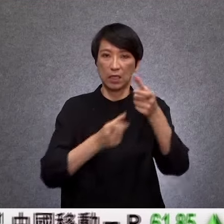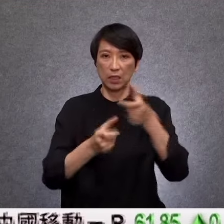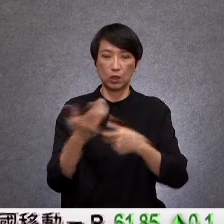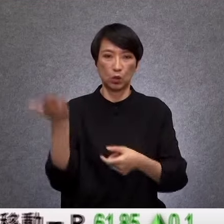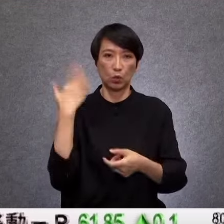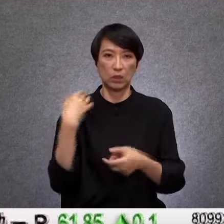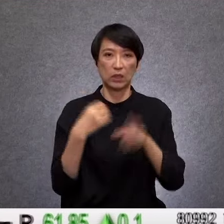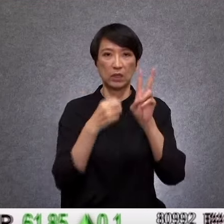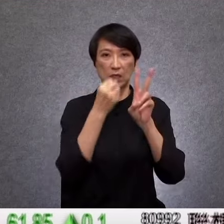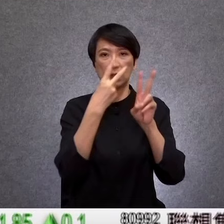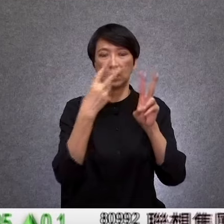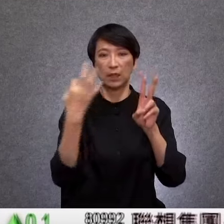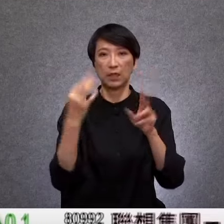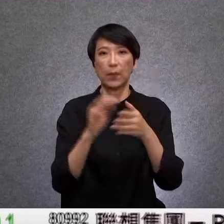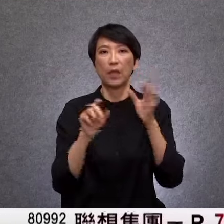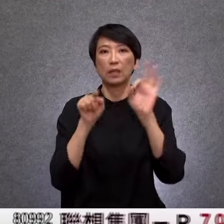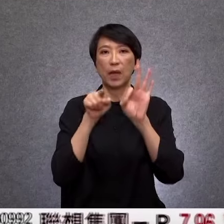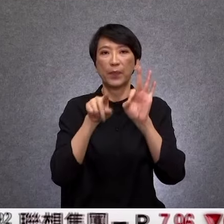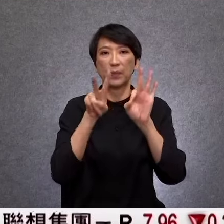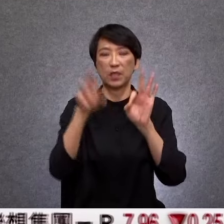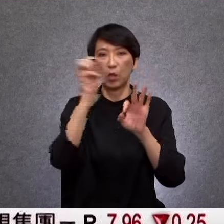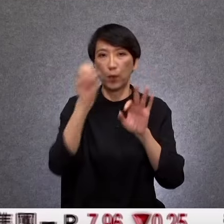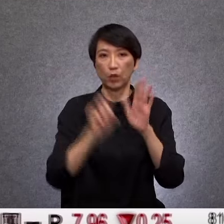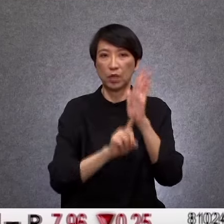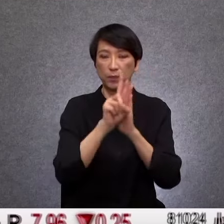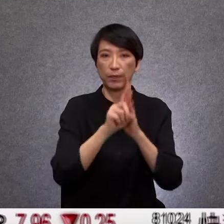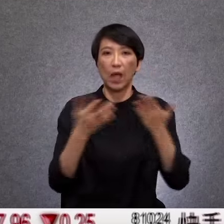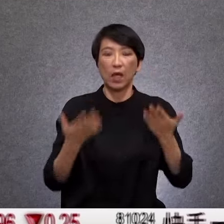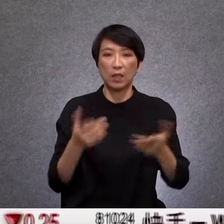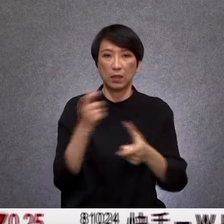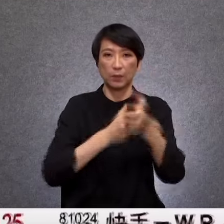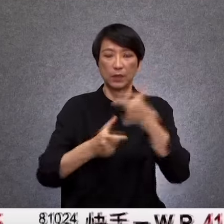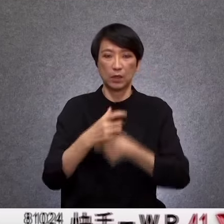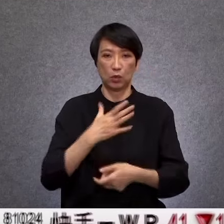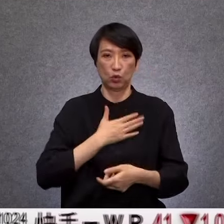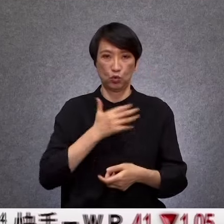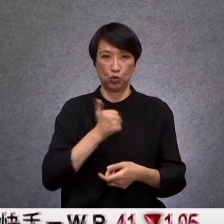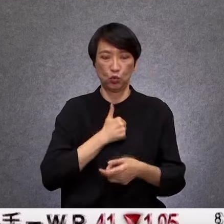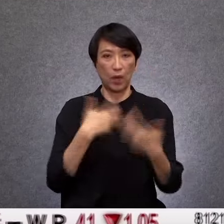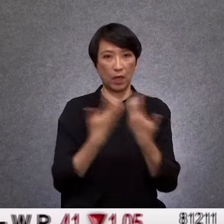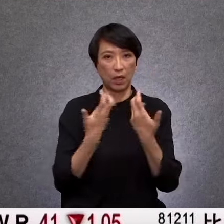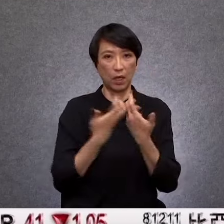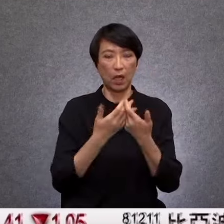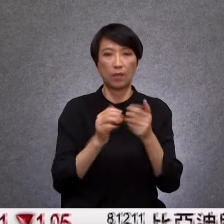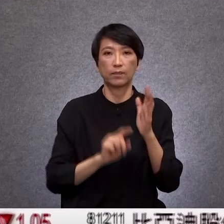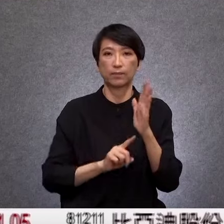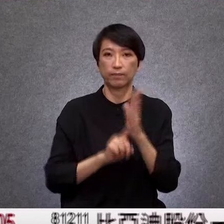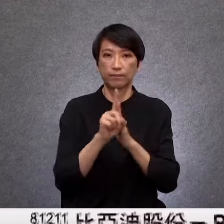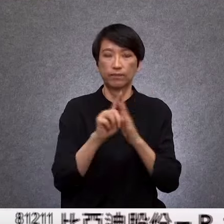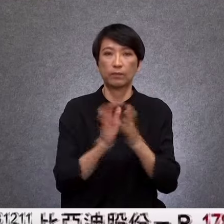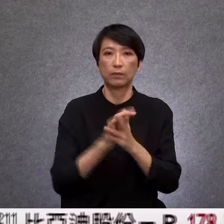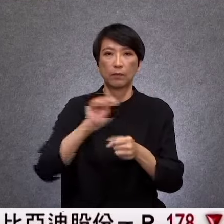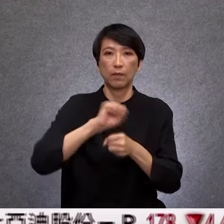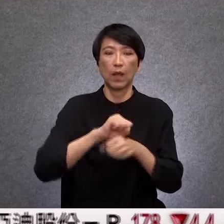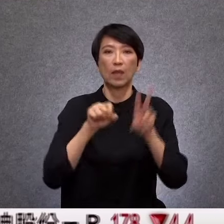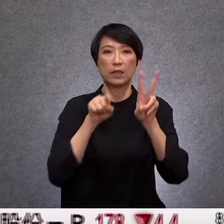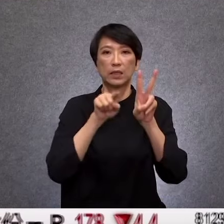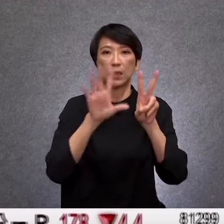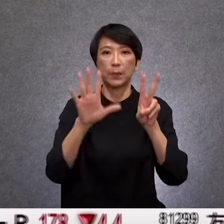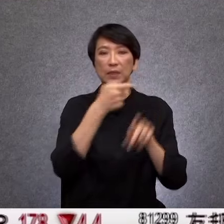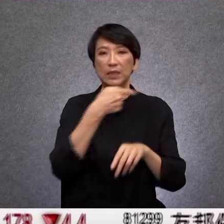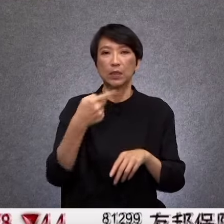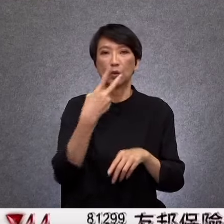大家見到咧，就我哋個經濟咧，舊年係增長3.2%啊，今年個經濟係準備我哋測算